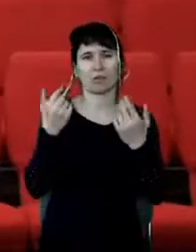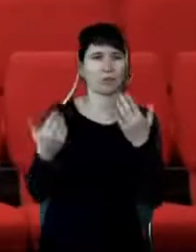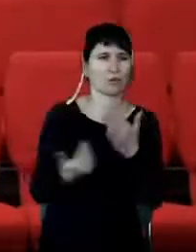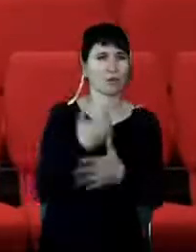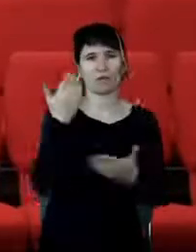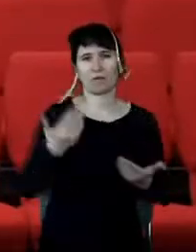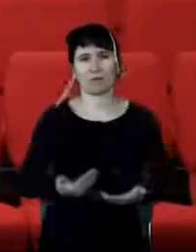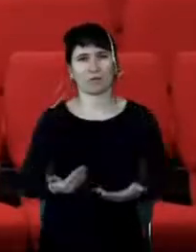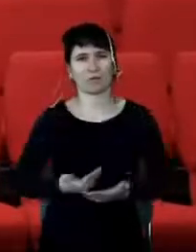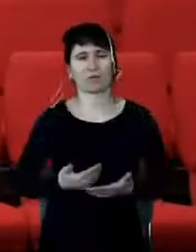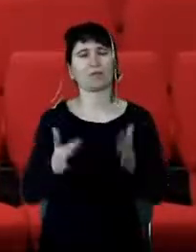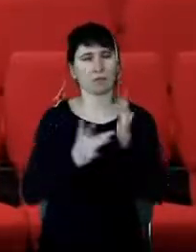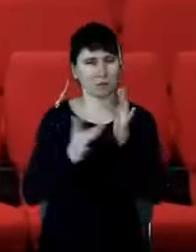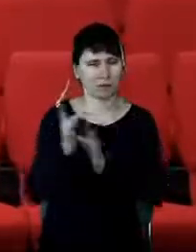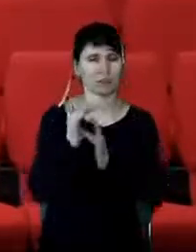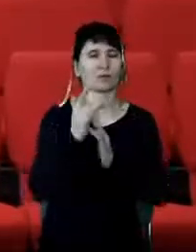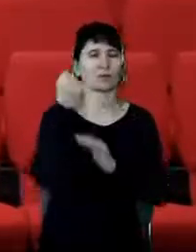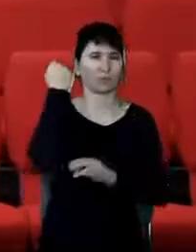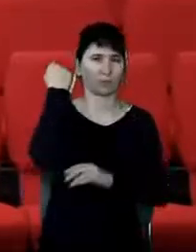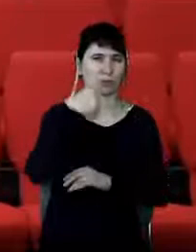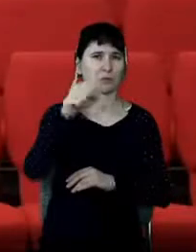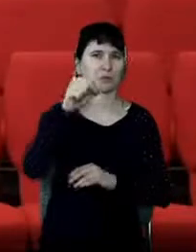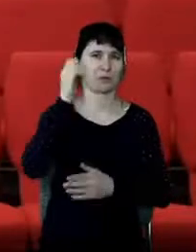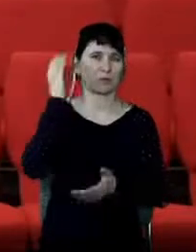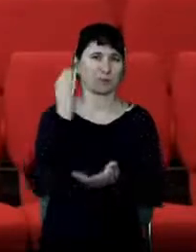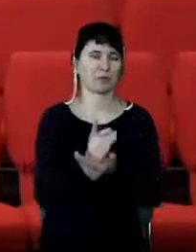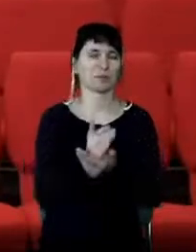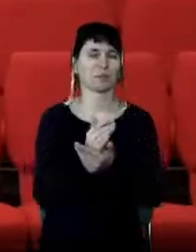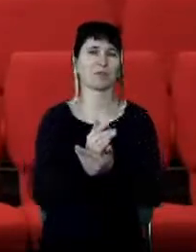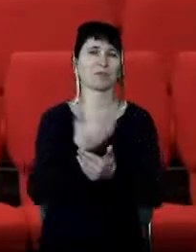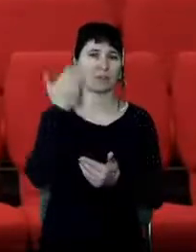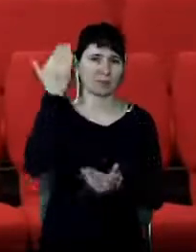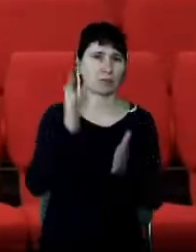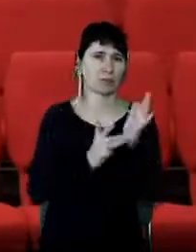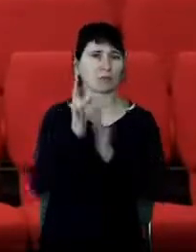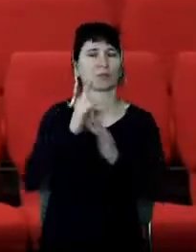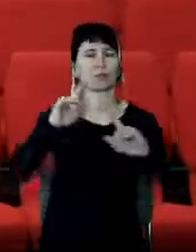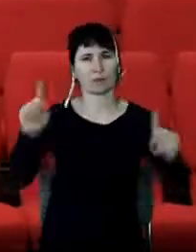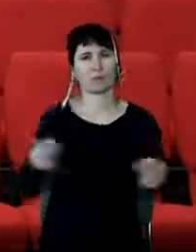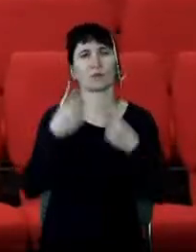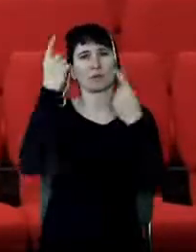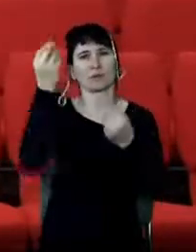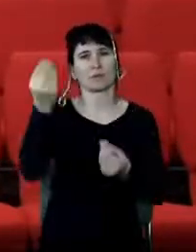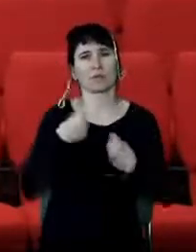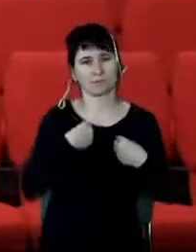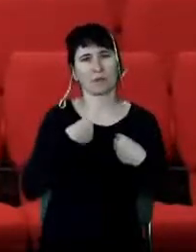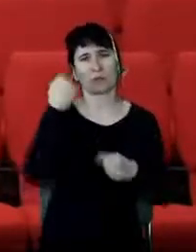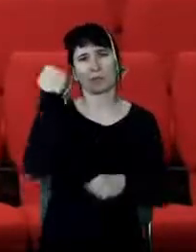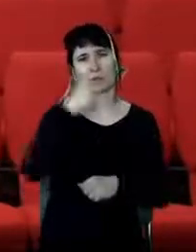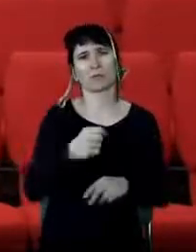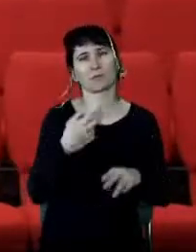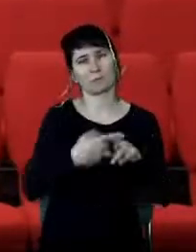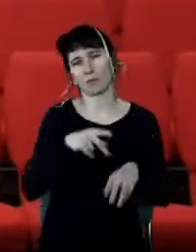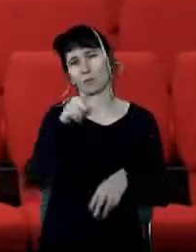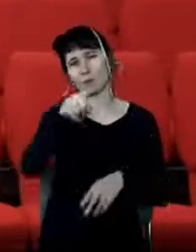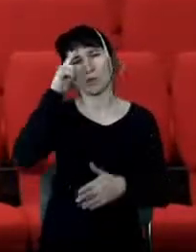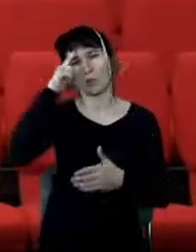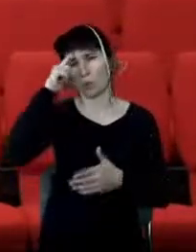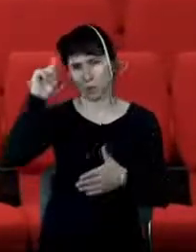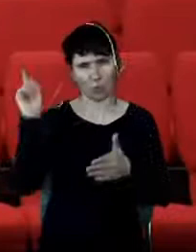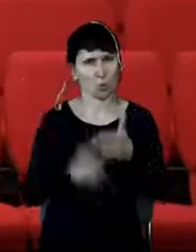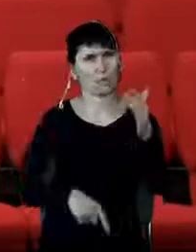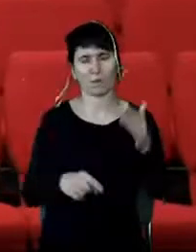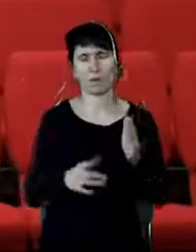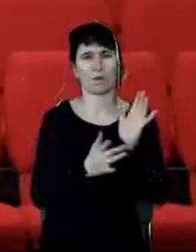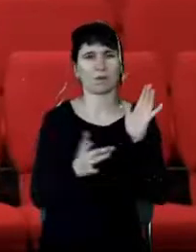але Він зробив цю перемогу. Він воскрес, уже воскрес. Він зробив цю перемогу для нас. Тому довіряємо Ісусу